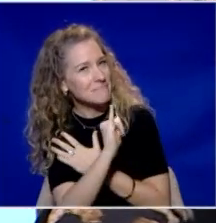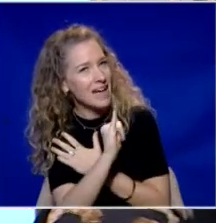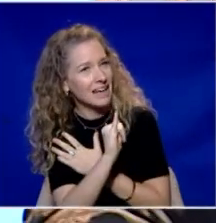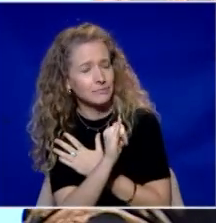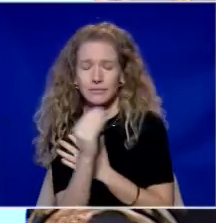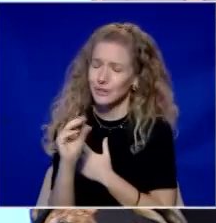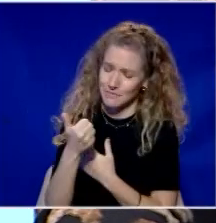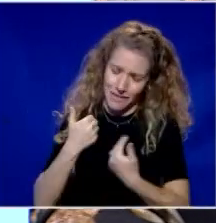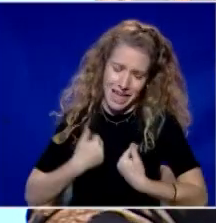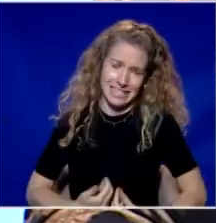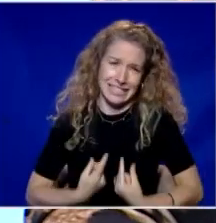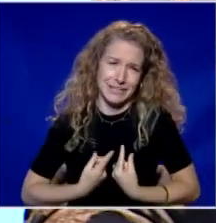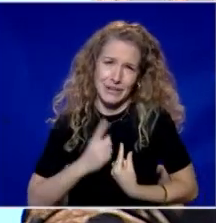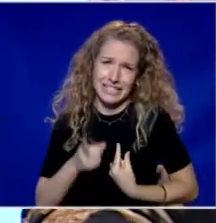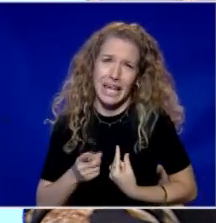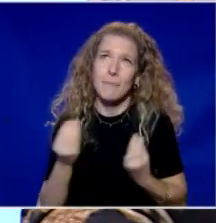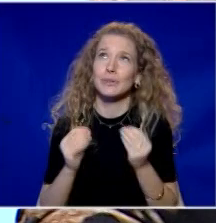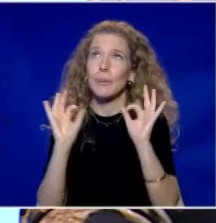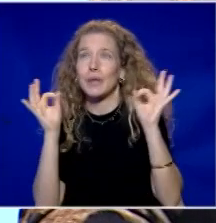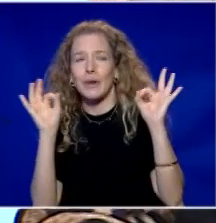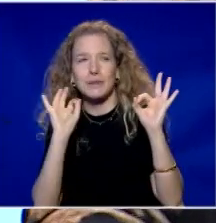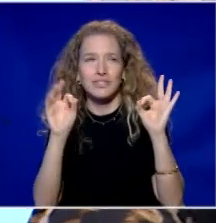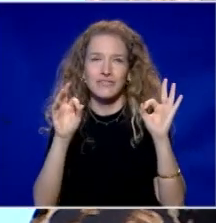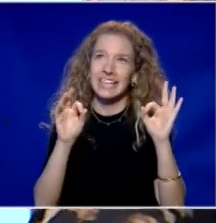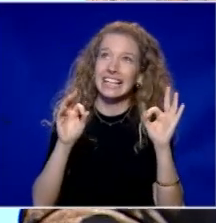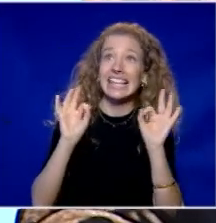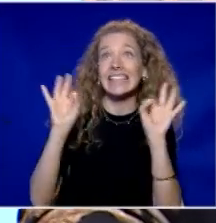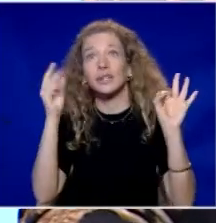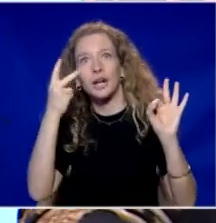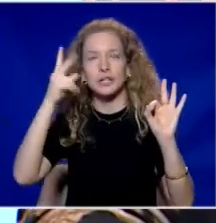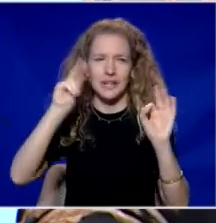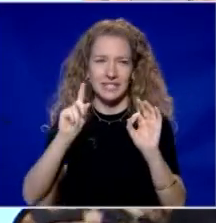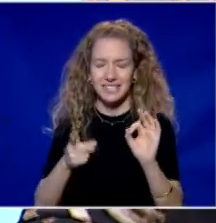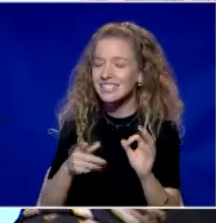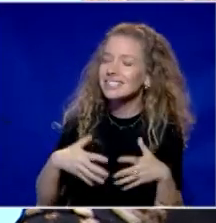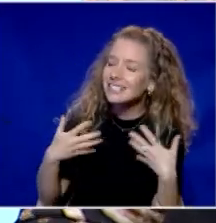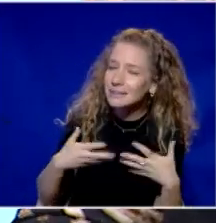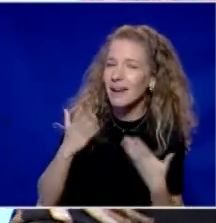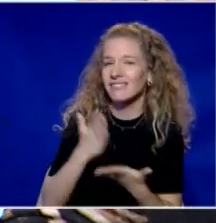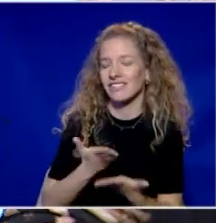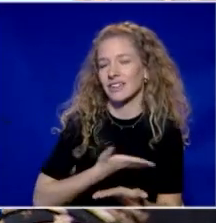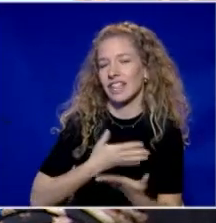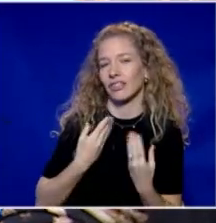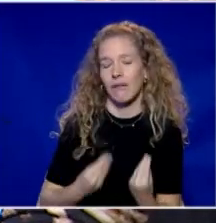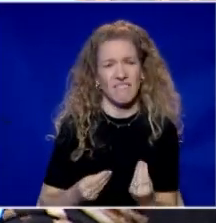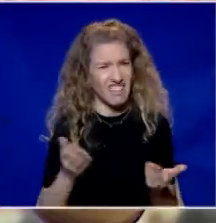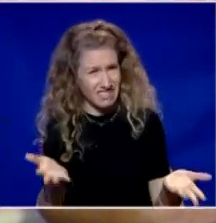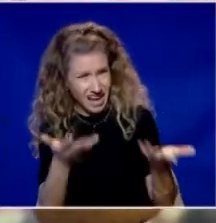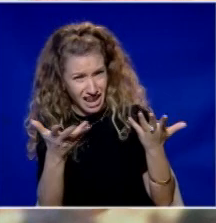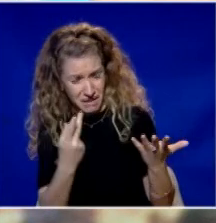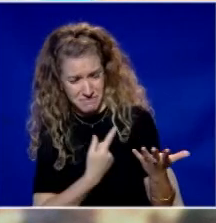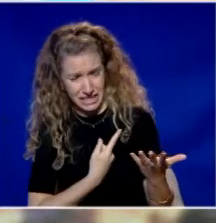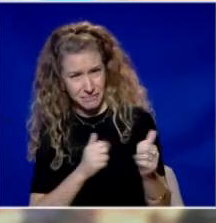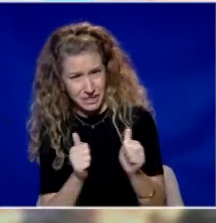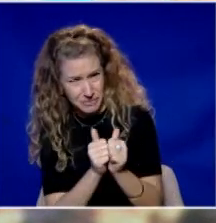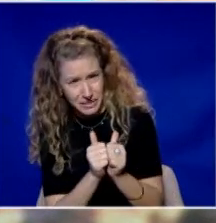כל, אני זה אני. אני לא צריכה לעשות שום דבר מיוחד כדי להיות יותר מיוחדת. אני אגיד לך מה היא עושה, היא מחייכת והיא שמחה, וזה נושא לי. יאללה, יאללה, אני שומע, אני בזוגיות, אני יודעת איך זה עובד.